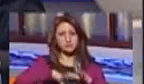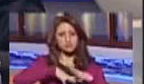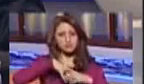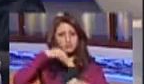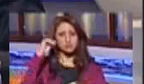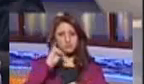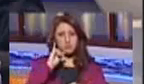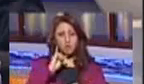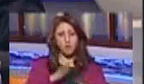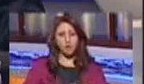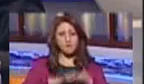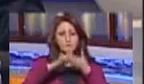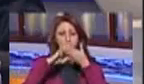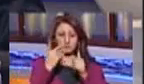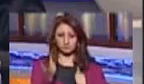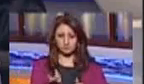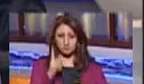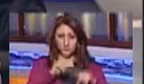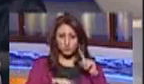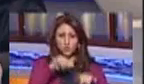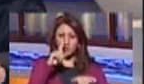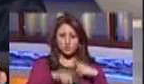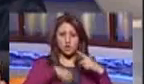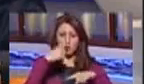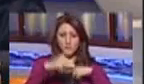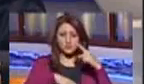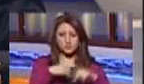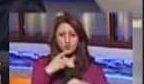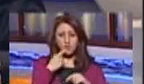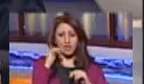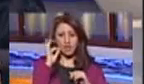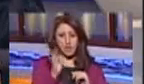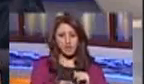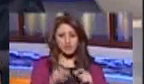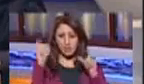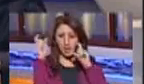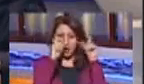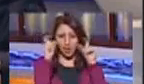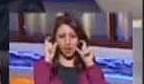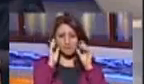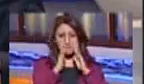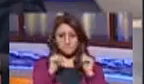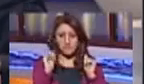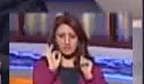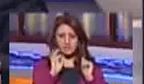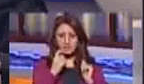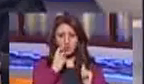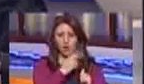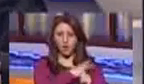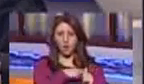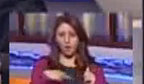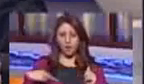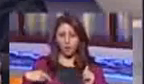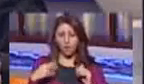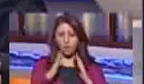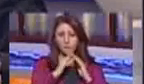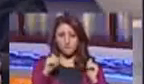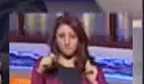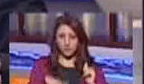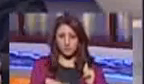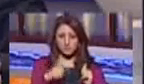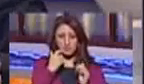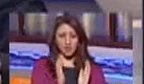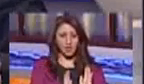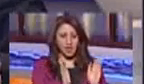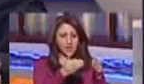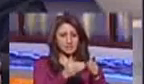والعطاء للبلد؟ هل ده هو أمن مصر؟ هل دي حكومة مصر؟ ودي